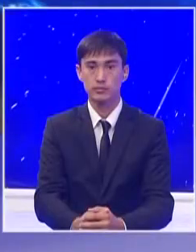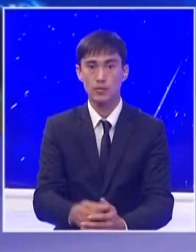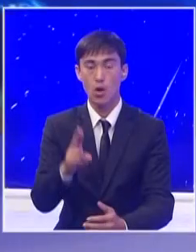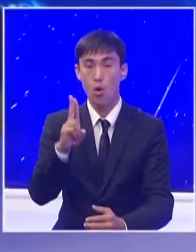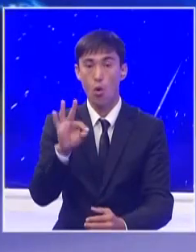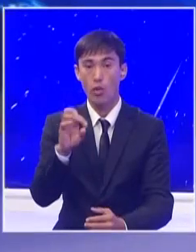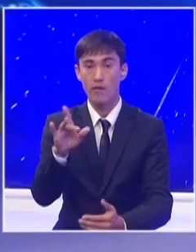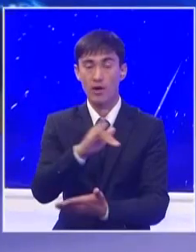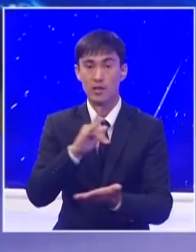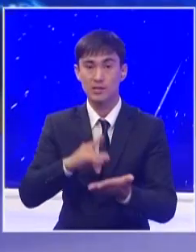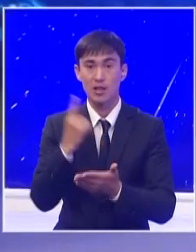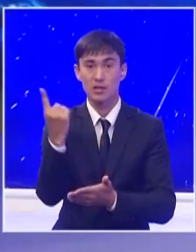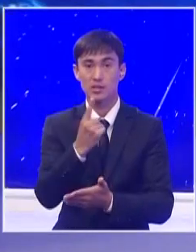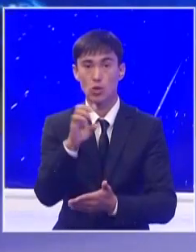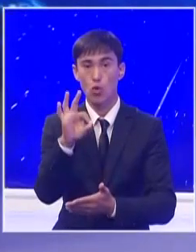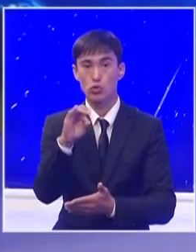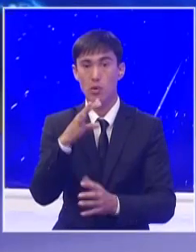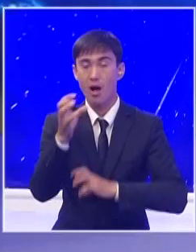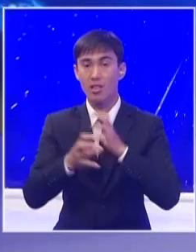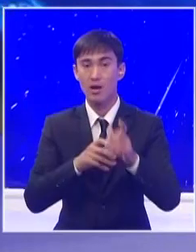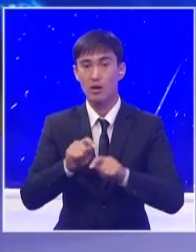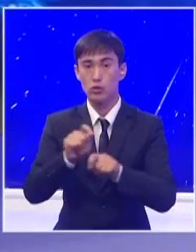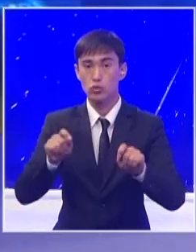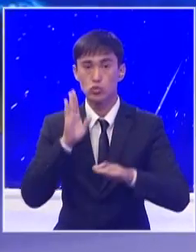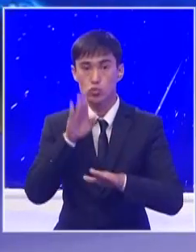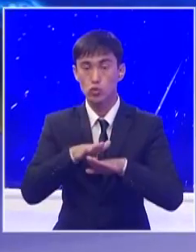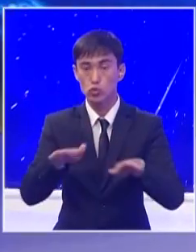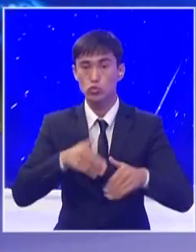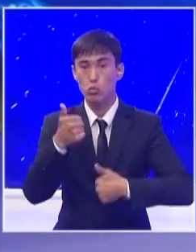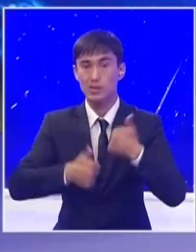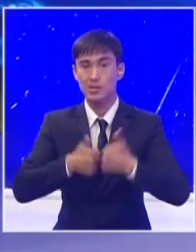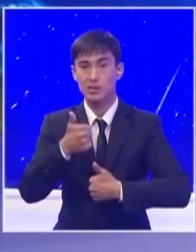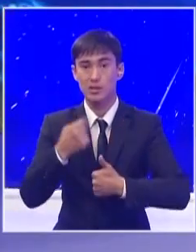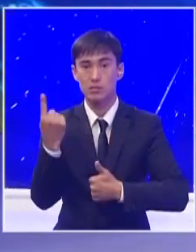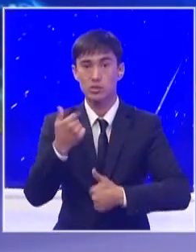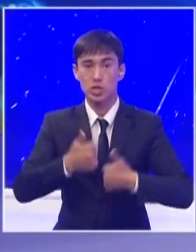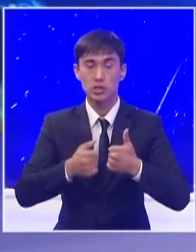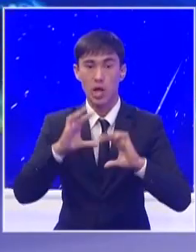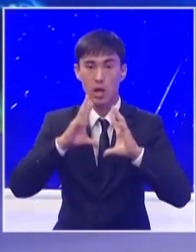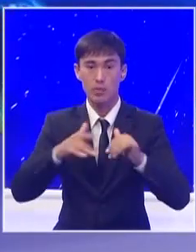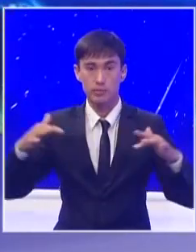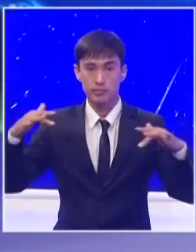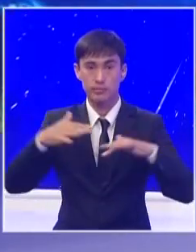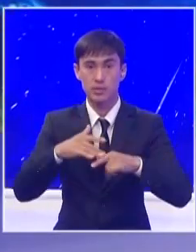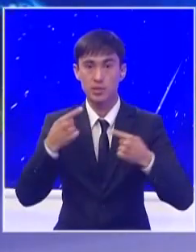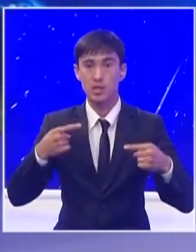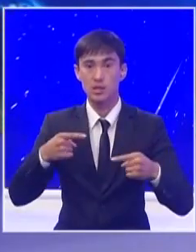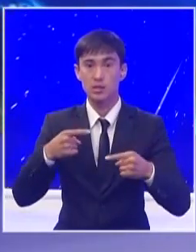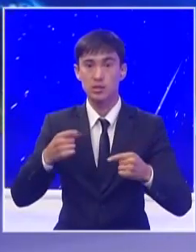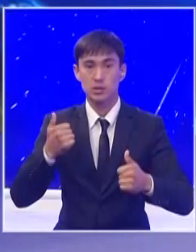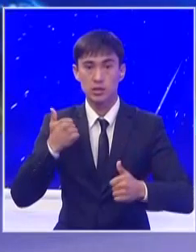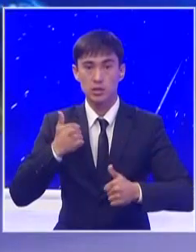Қонаев қаласында алғаш рет Ocean мен халықаралық ашық суда жүзу турнирі басталды. Аталмыш жарыс әлемнің түкпір-түкпірінен түрлі